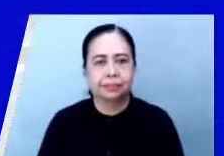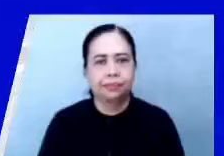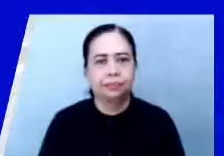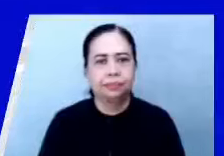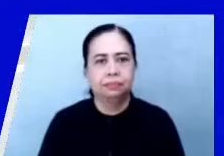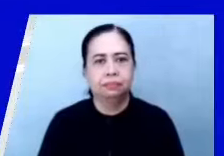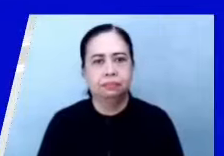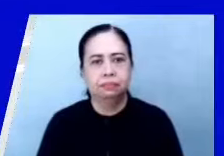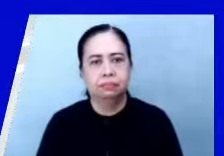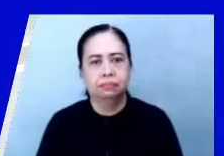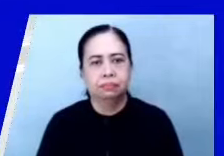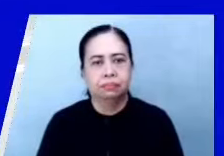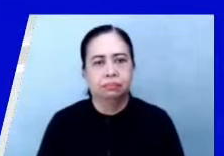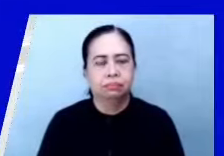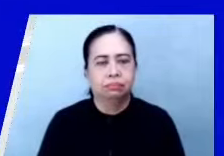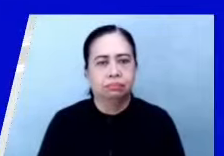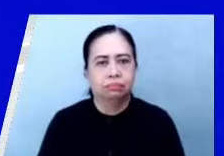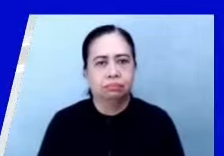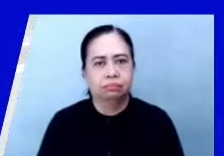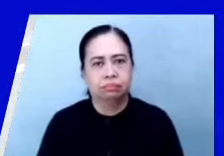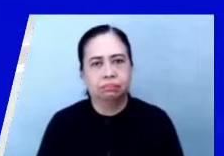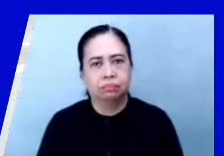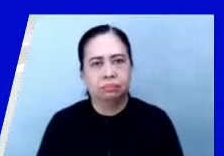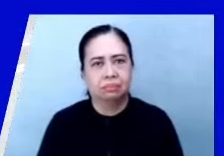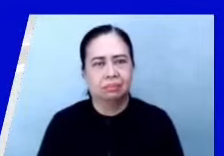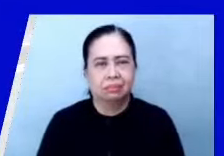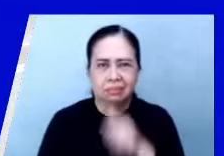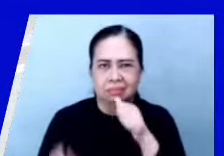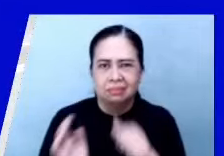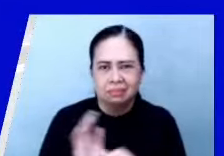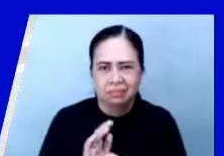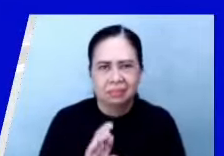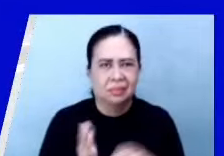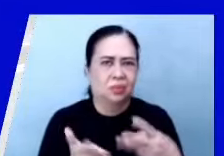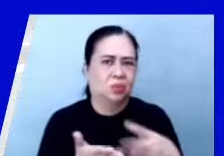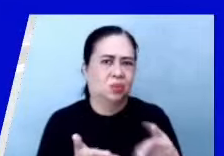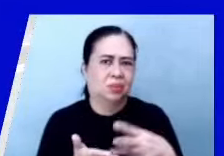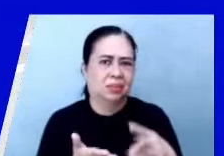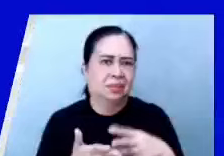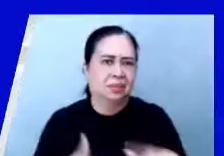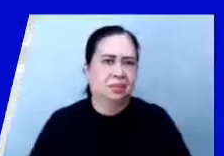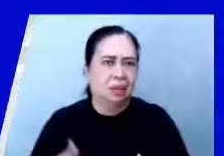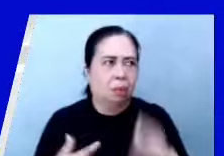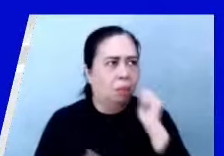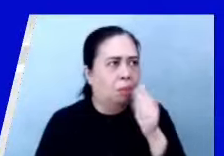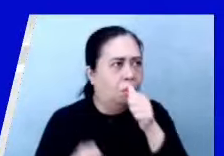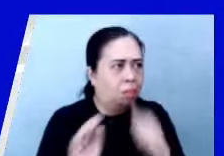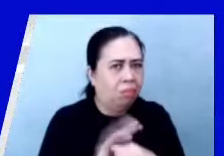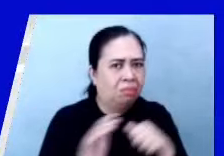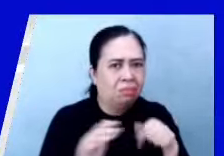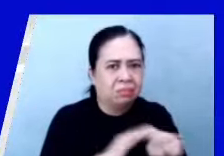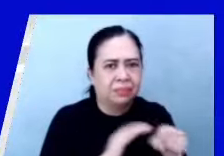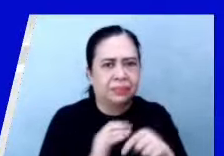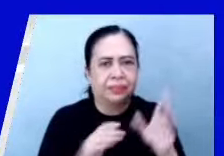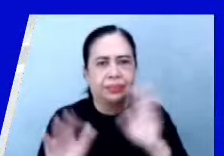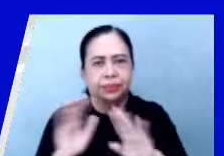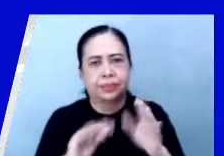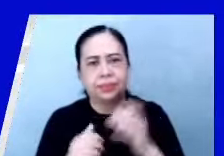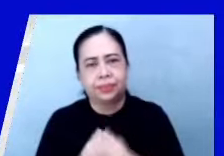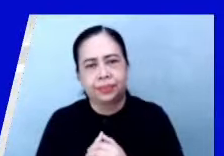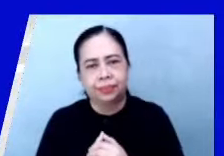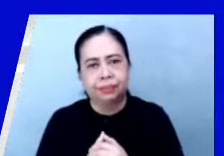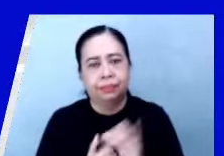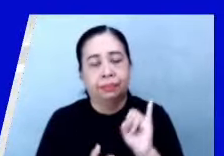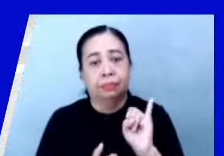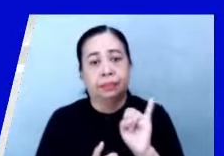Alam mo kasi Maris, yung pagtatago, sayang yung buhay eh pag nagtago ka. Kasi ang problema lang naman dito, kung